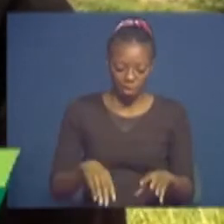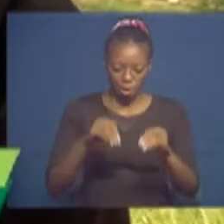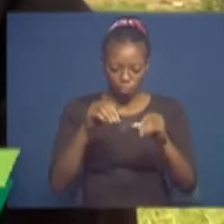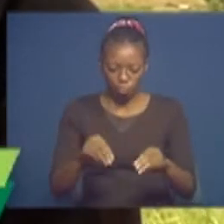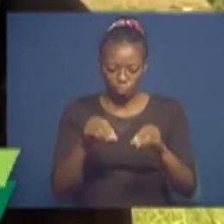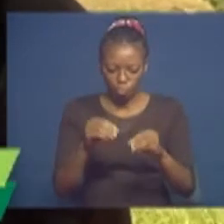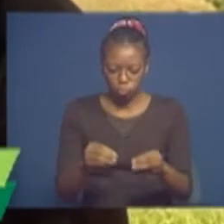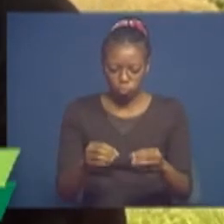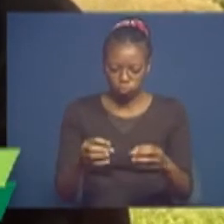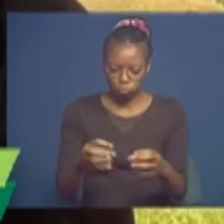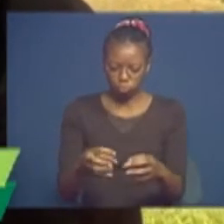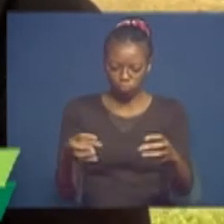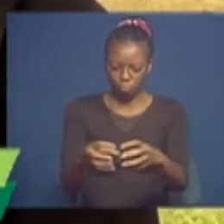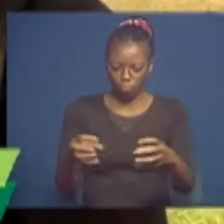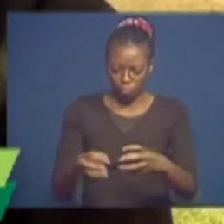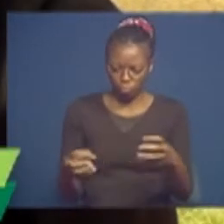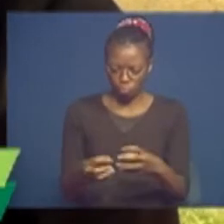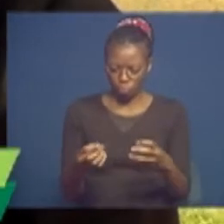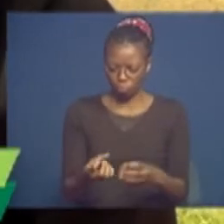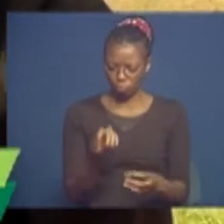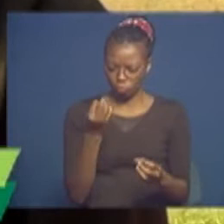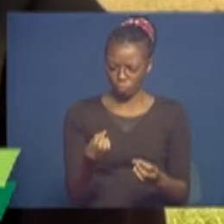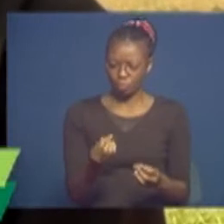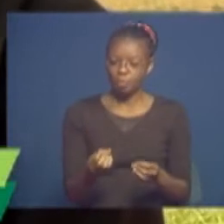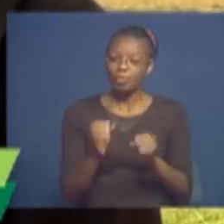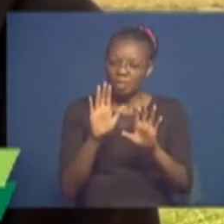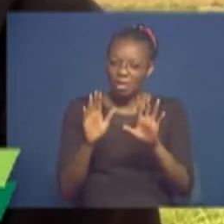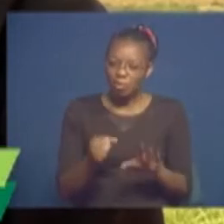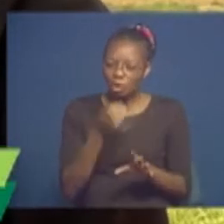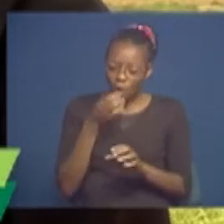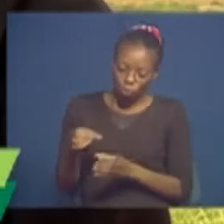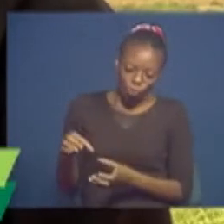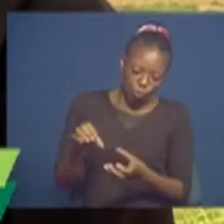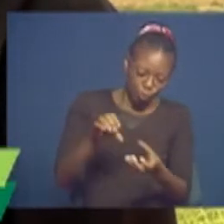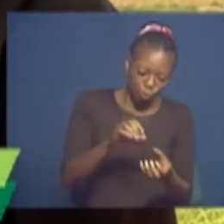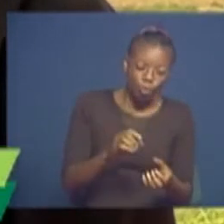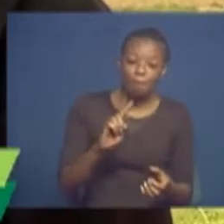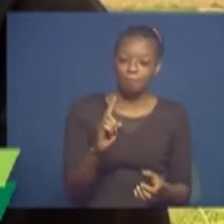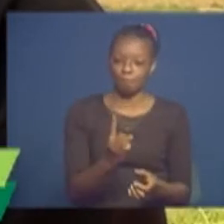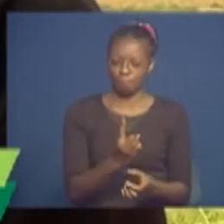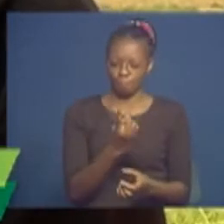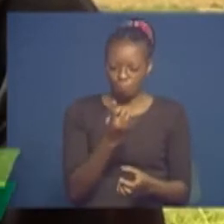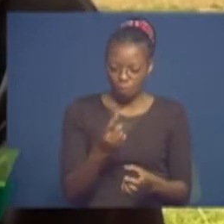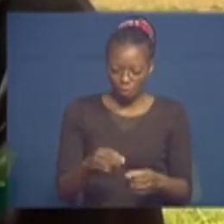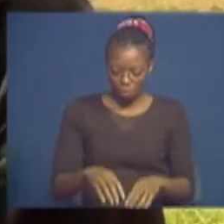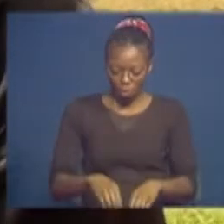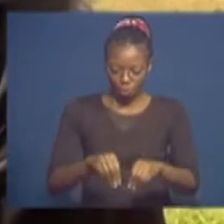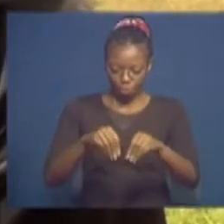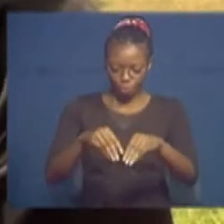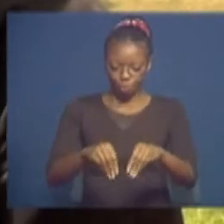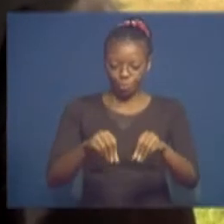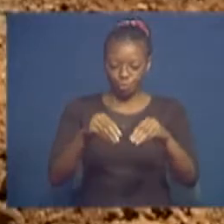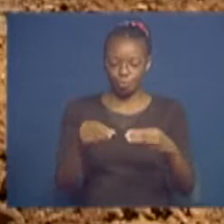nono kama hii, lazima umwage maji kwanza ili hiyo maji i-break that